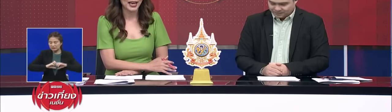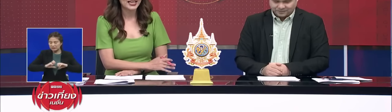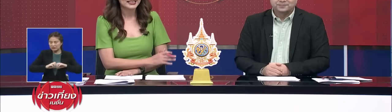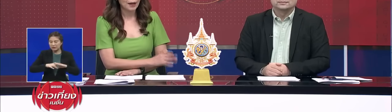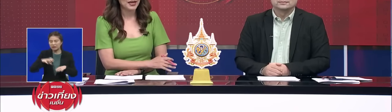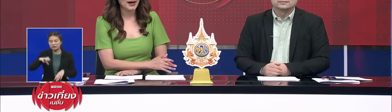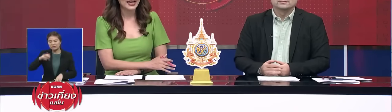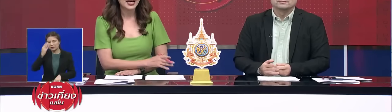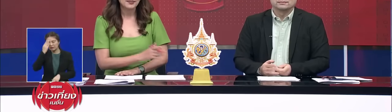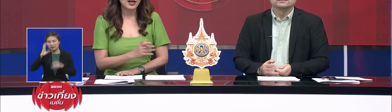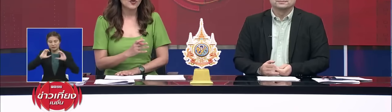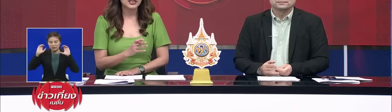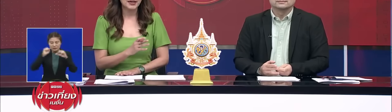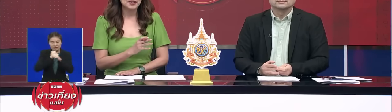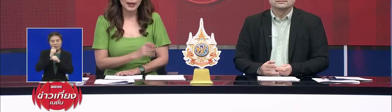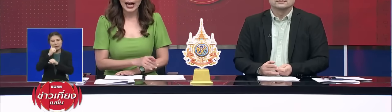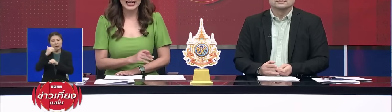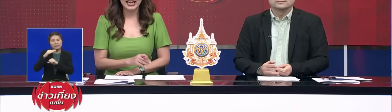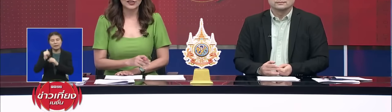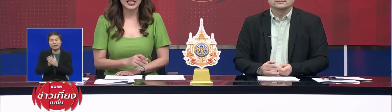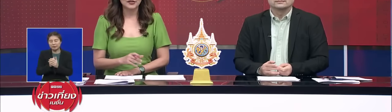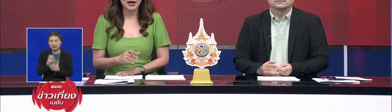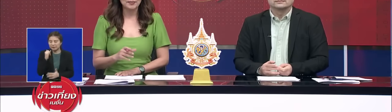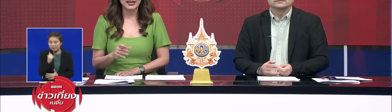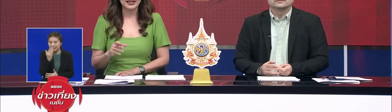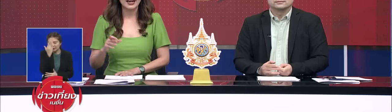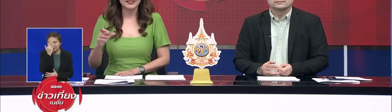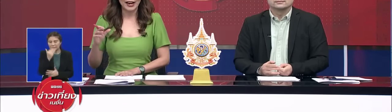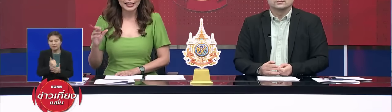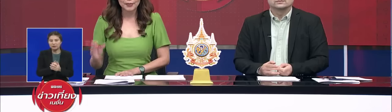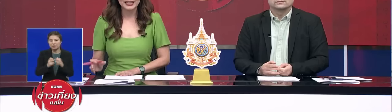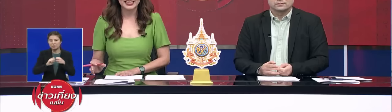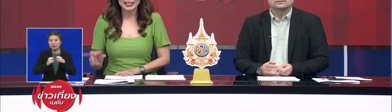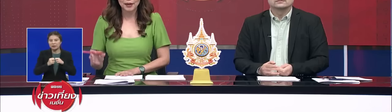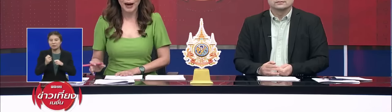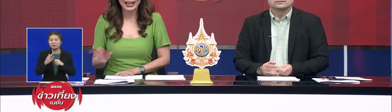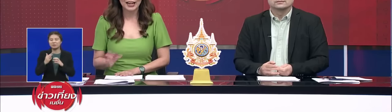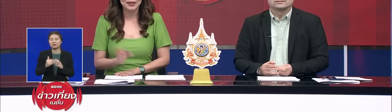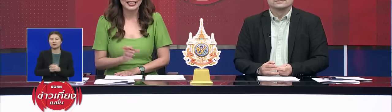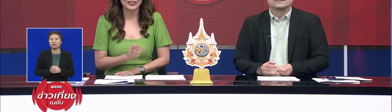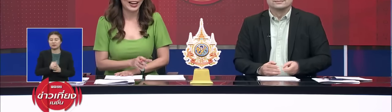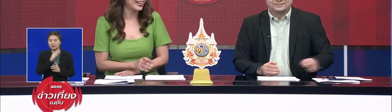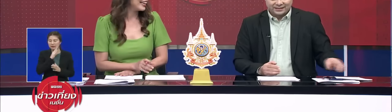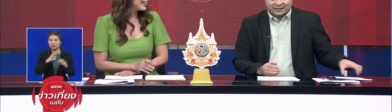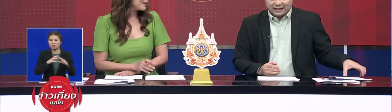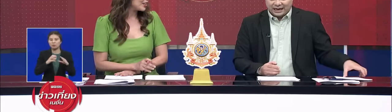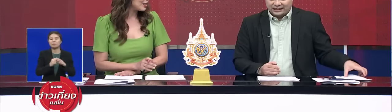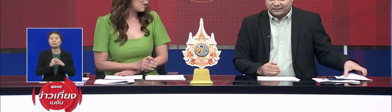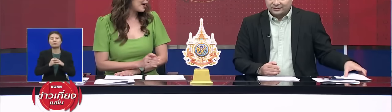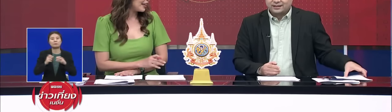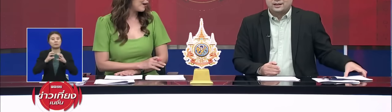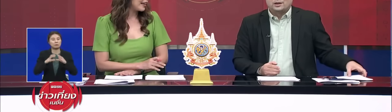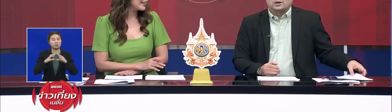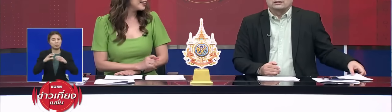ทำเนียบแบบเนี้ยทำได้มยมันก็คงจะไม่มีปัญหาอะไรหรอกถ้าเกิดว่าเป็นเฝ่ายนิติบัญญัติซึ่งเป็นพรรคการเมืองเดียวกันเป็น